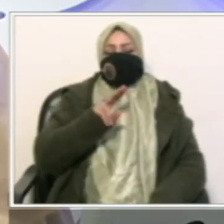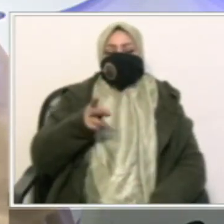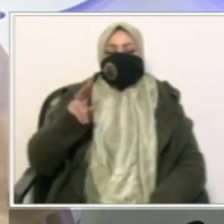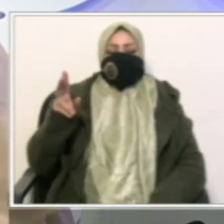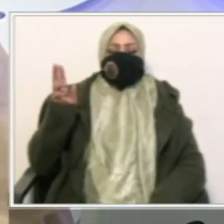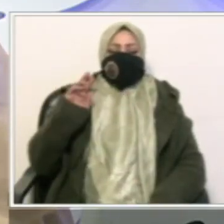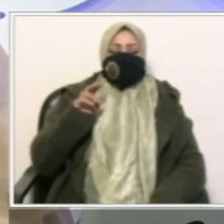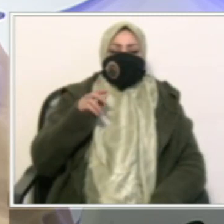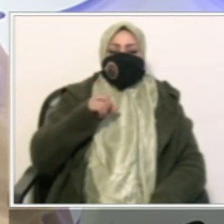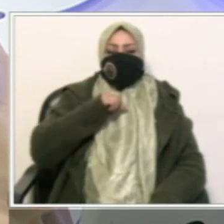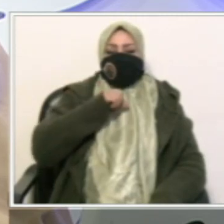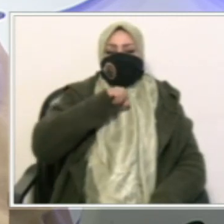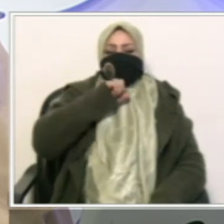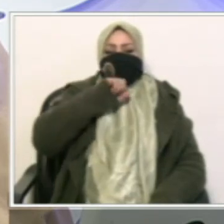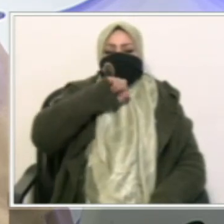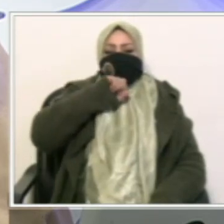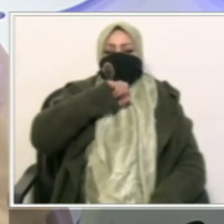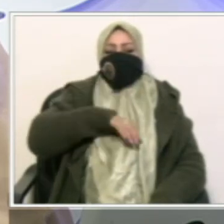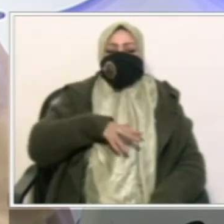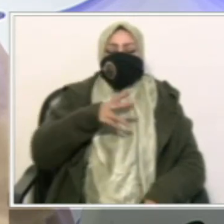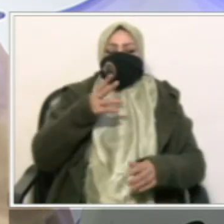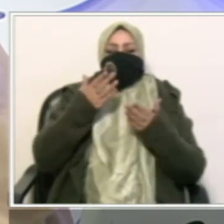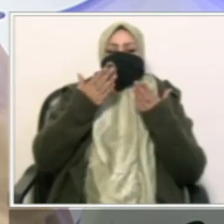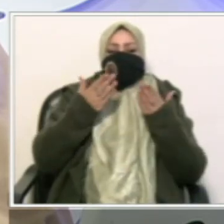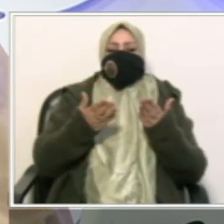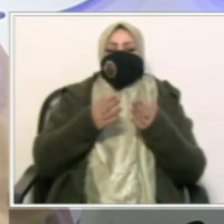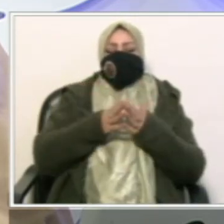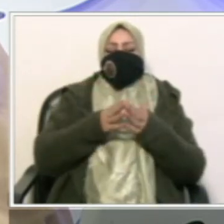استفتاحه: وجهت وجهي للذي فطر